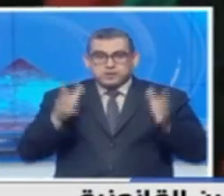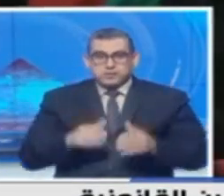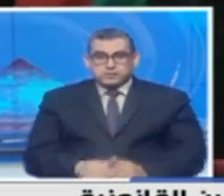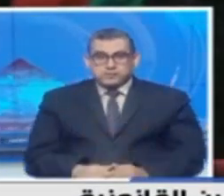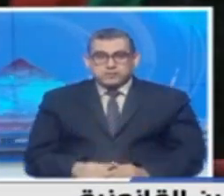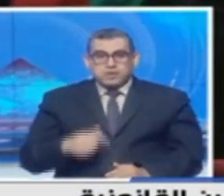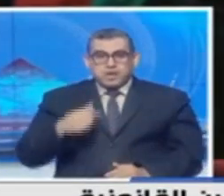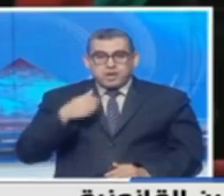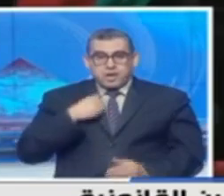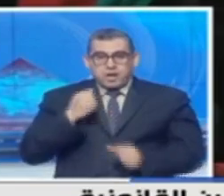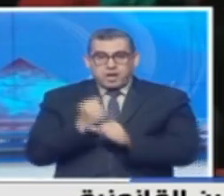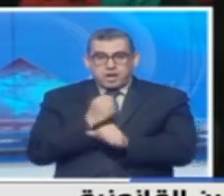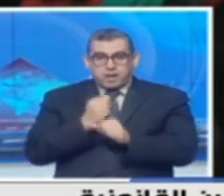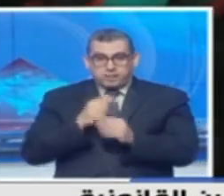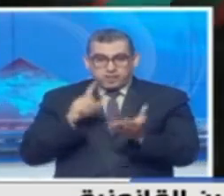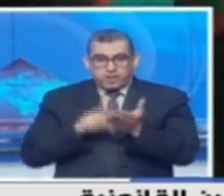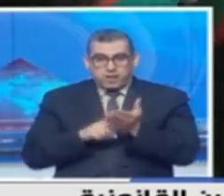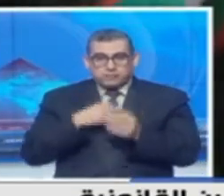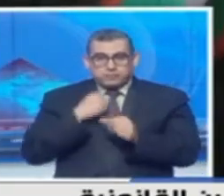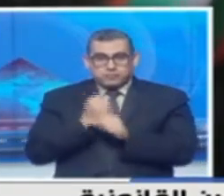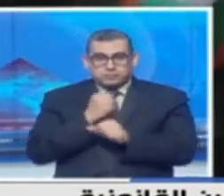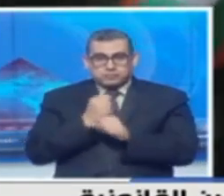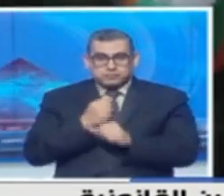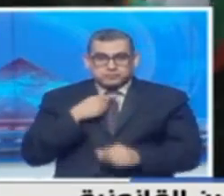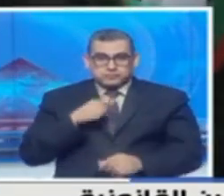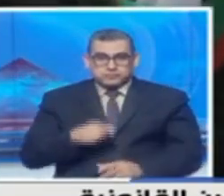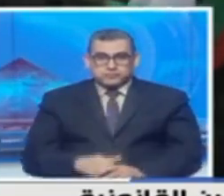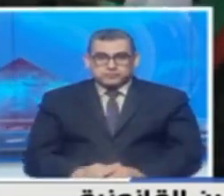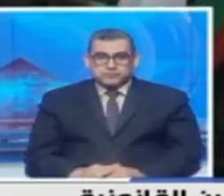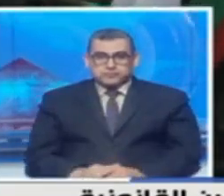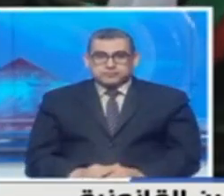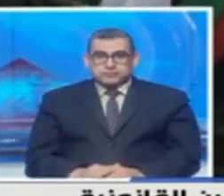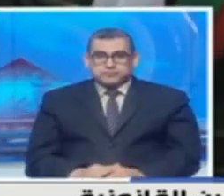أن أؤدي أعمال وظيفتي